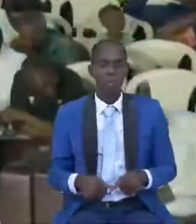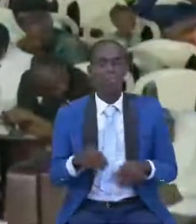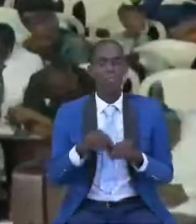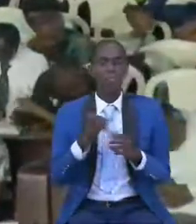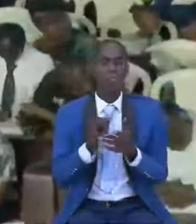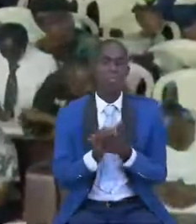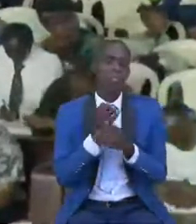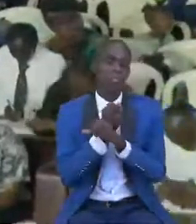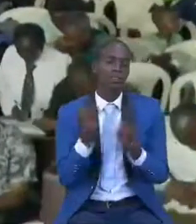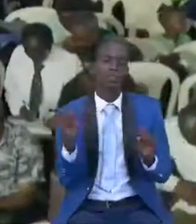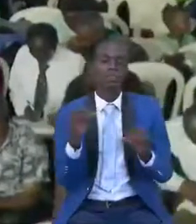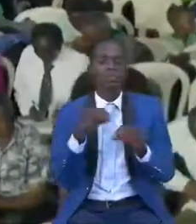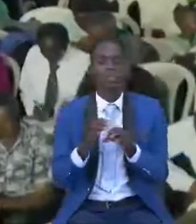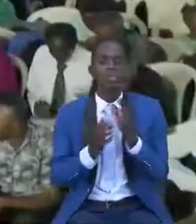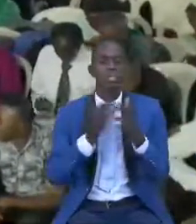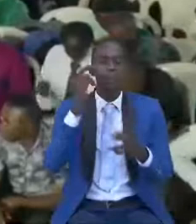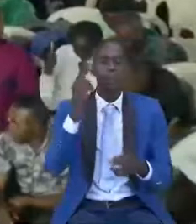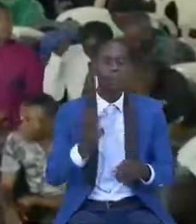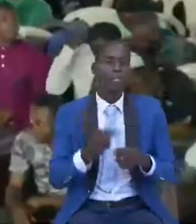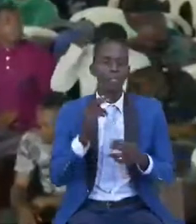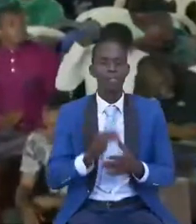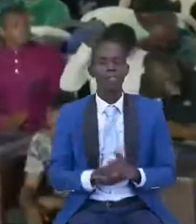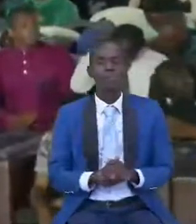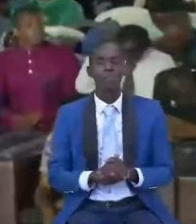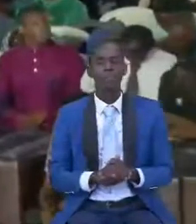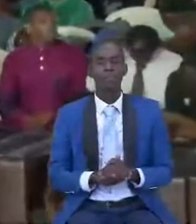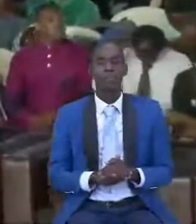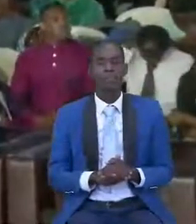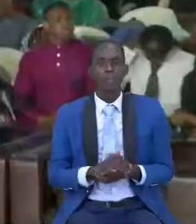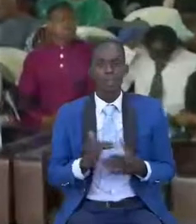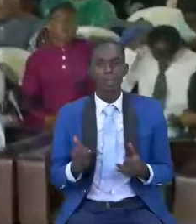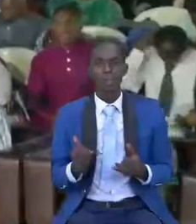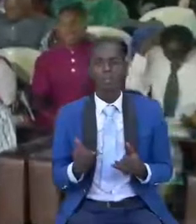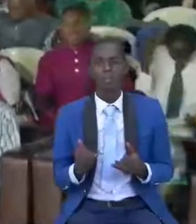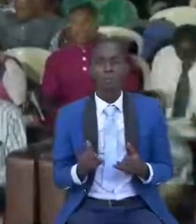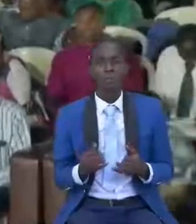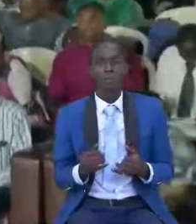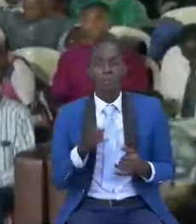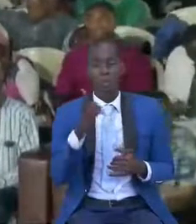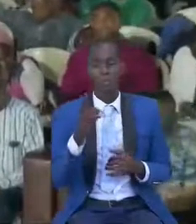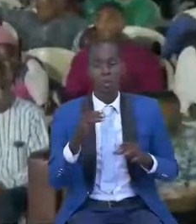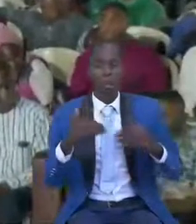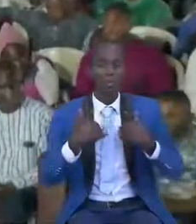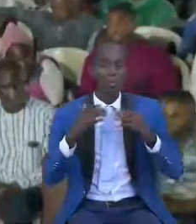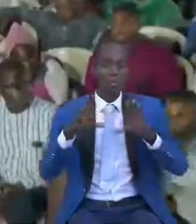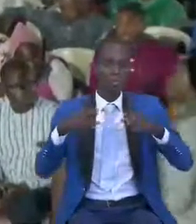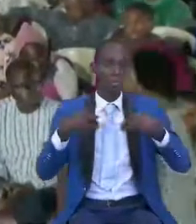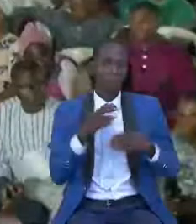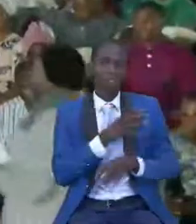vous aidera à demeurer dans ce salut au nom de Jésus.